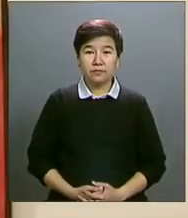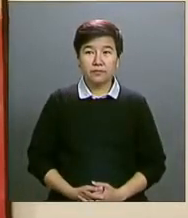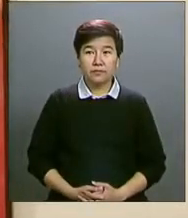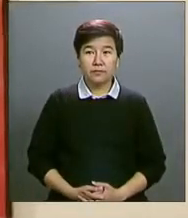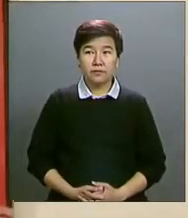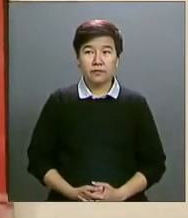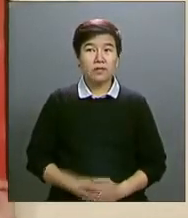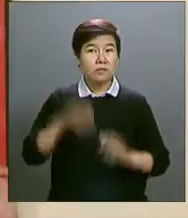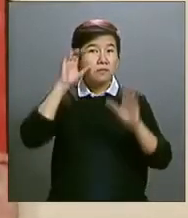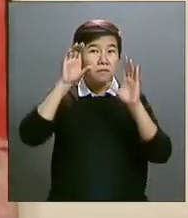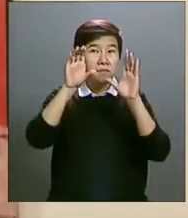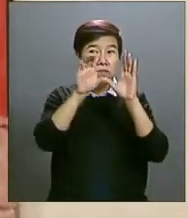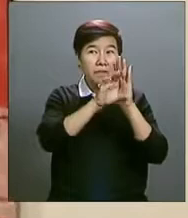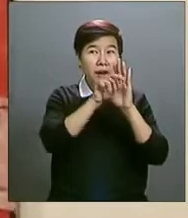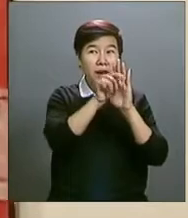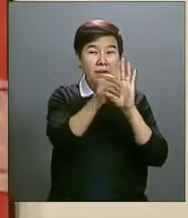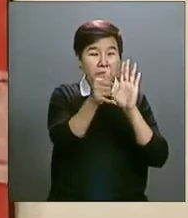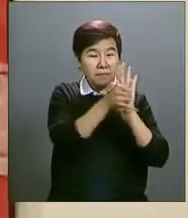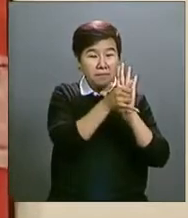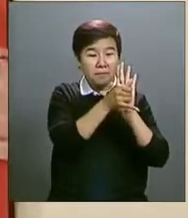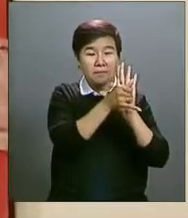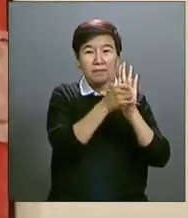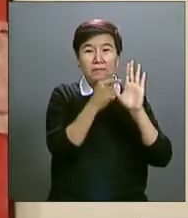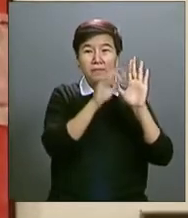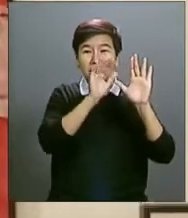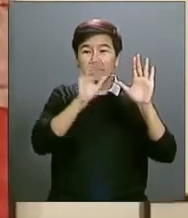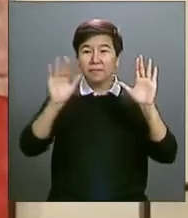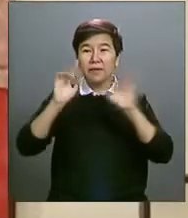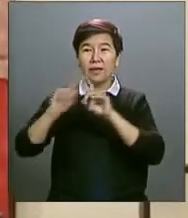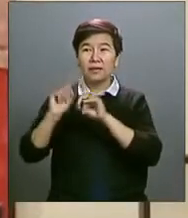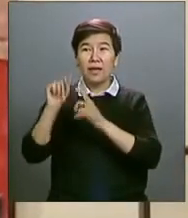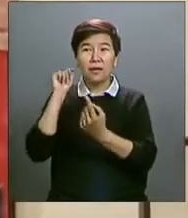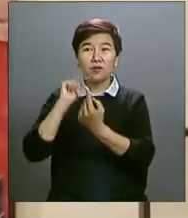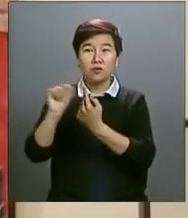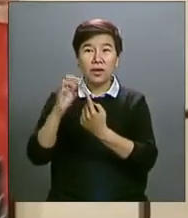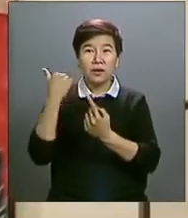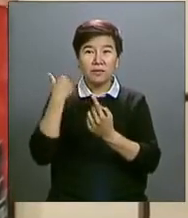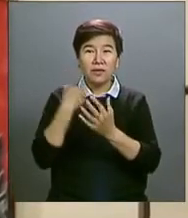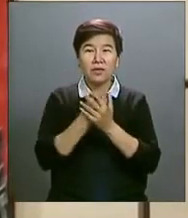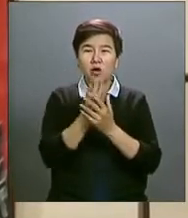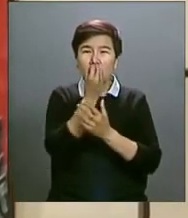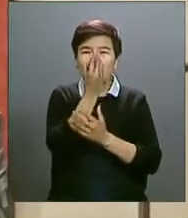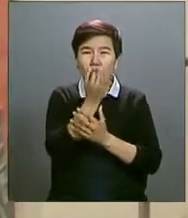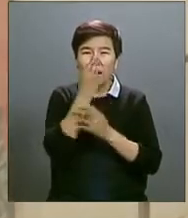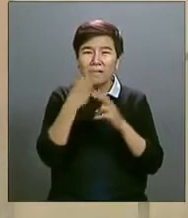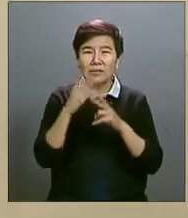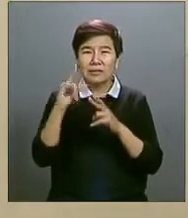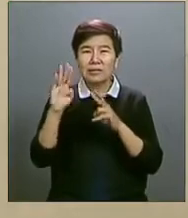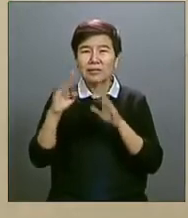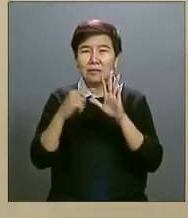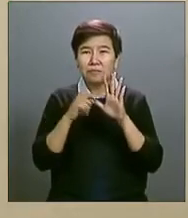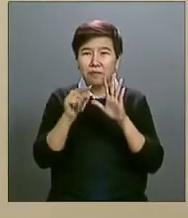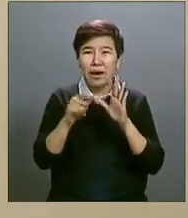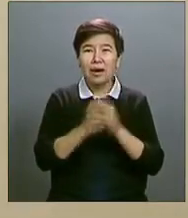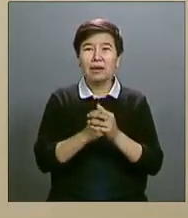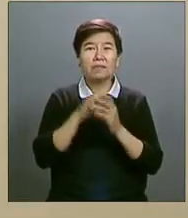ภาพพื้นหลังหลากหลายในภาพถ่ายชุดปอแนหรือกระเทยสื่อด้วยดอกจบาแกะไปจนถึงยอดโดมแทนศาสนสถานผ่านเทคนิคภาพวา